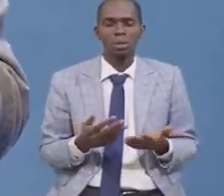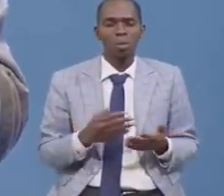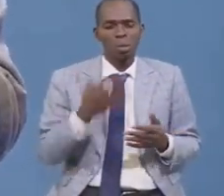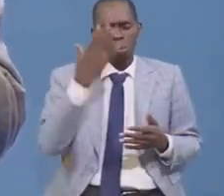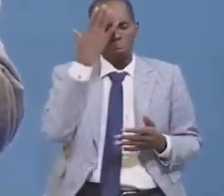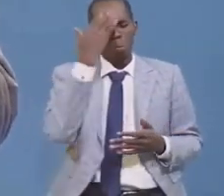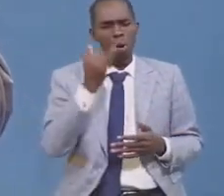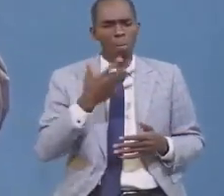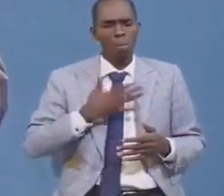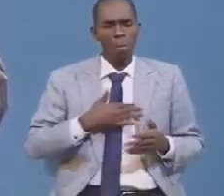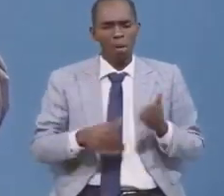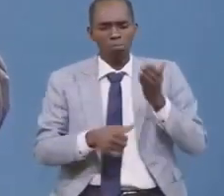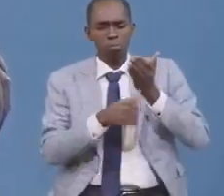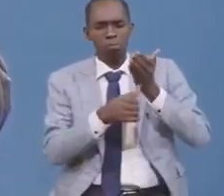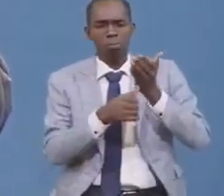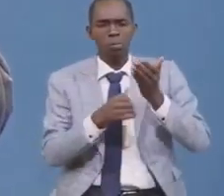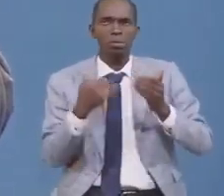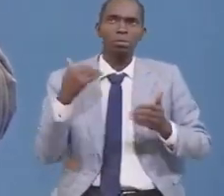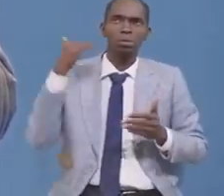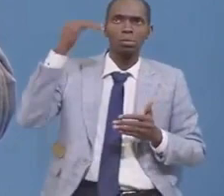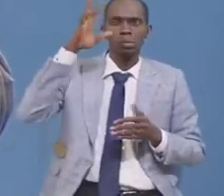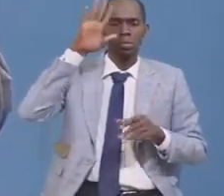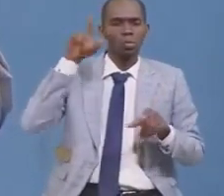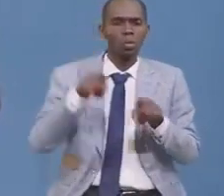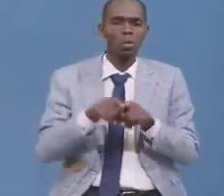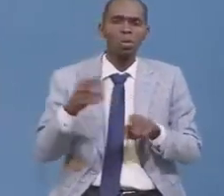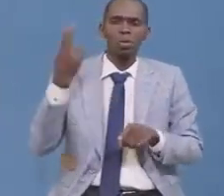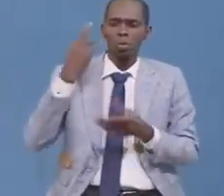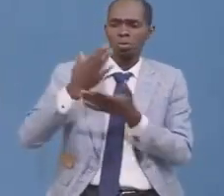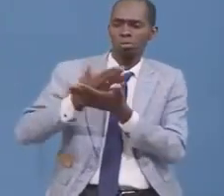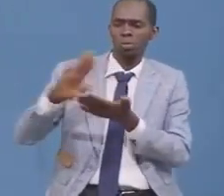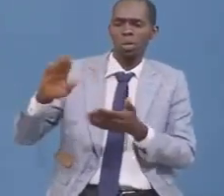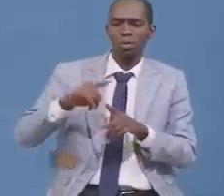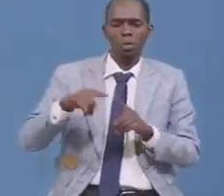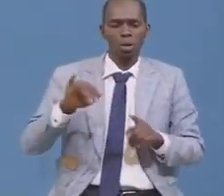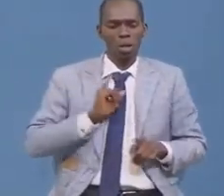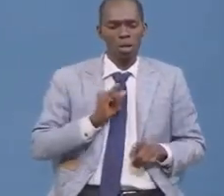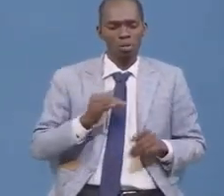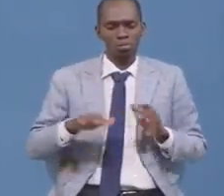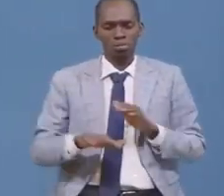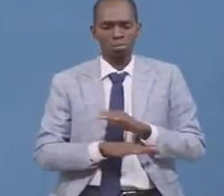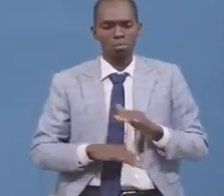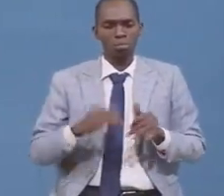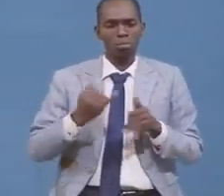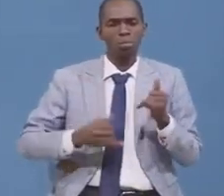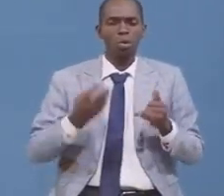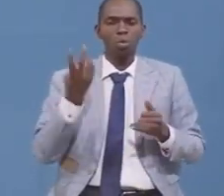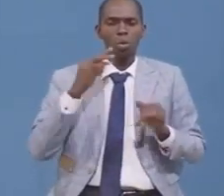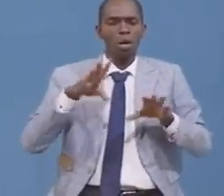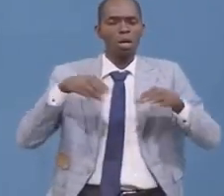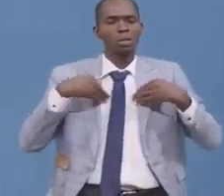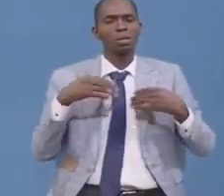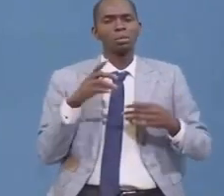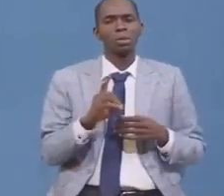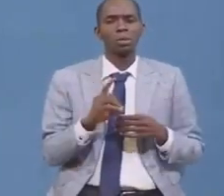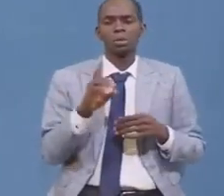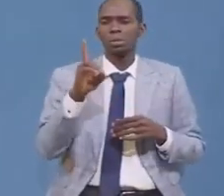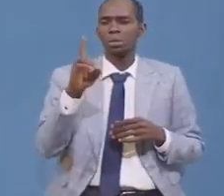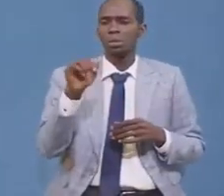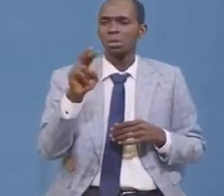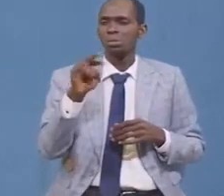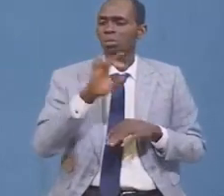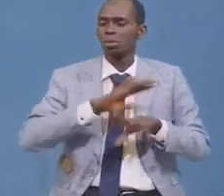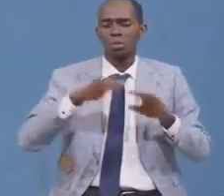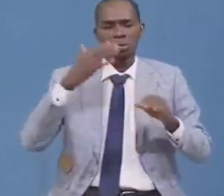rejected and I am accepted. నా సోదరులు ఎందుకు తిరస్కరించబడ్డారు, నేనెందుకు అంగీకరించబడ్డాను? David did not know.